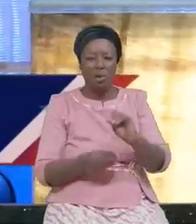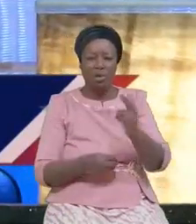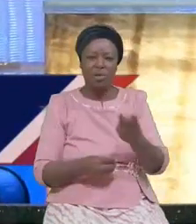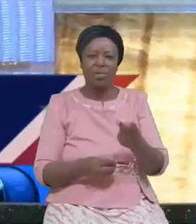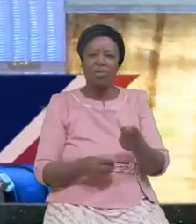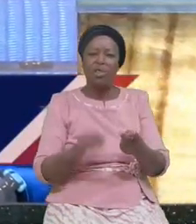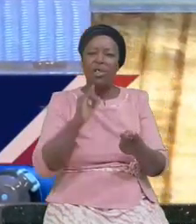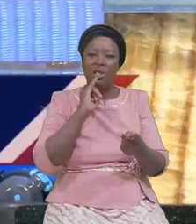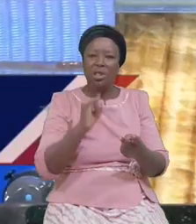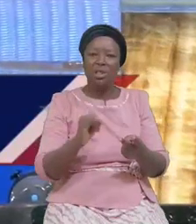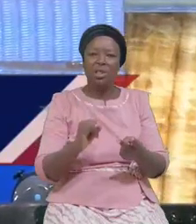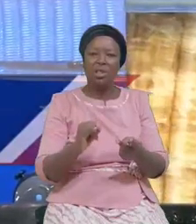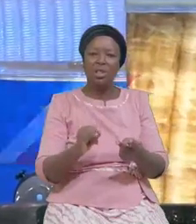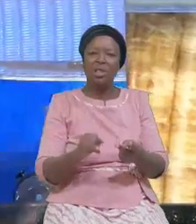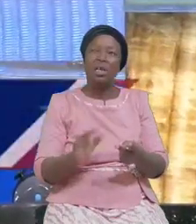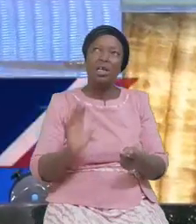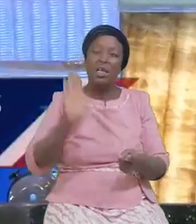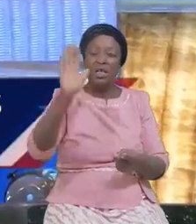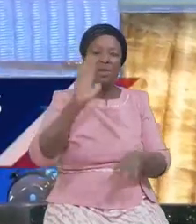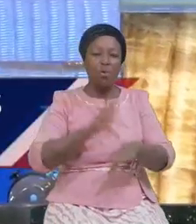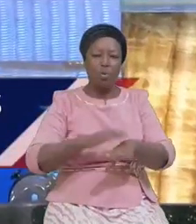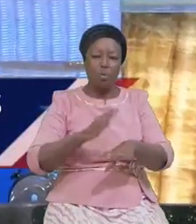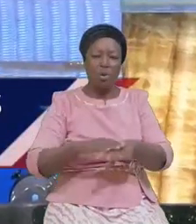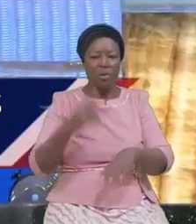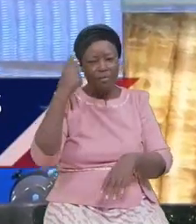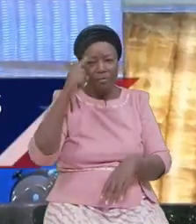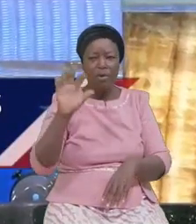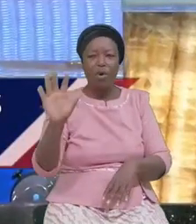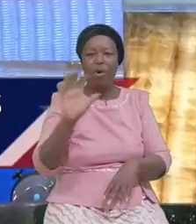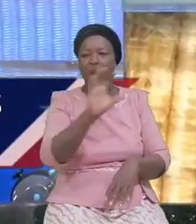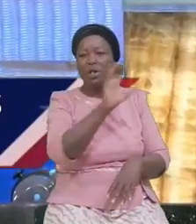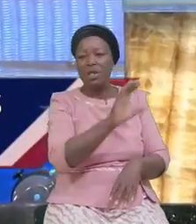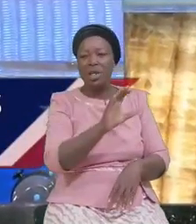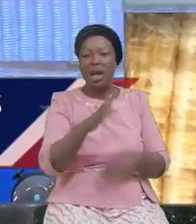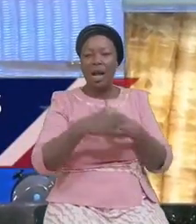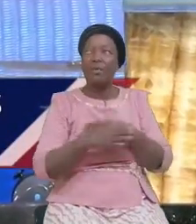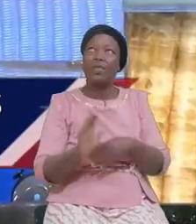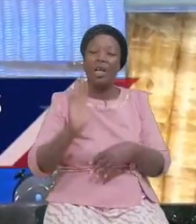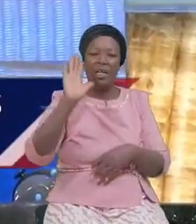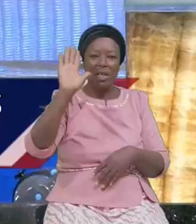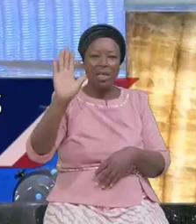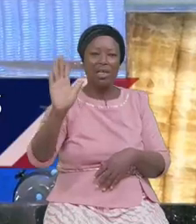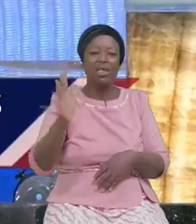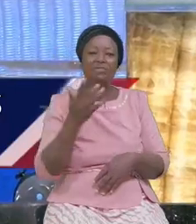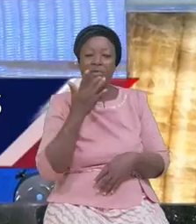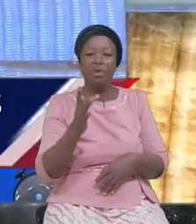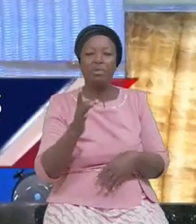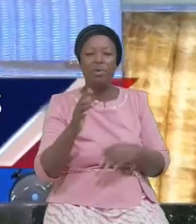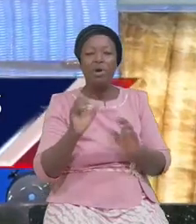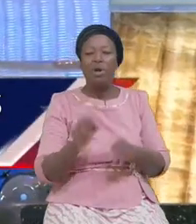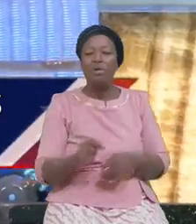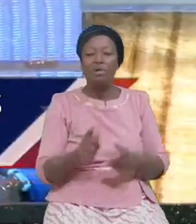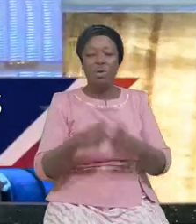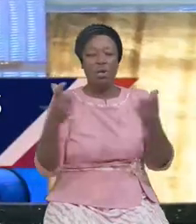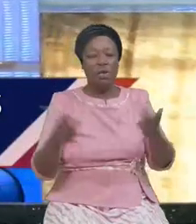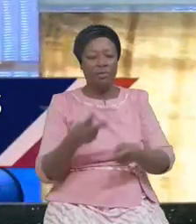dit. Numéro 2, nous parlerons de son avertissement pour les vagabonds après sa grande et favorable visite.